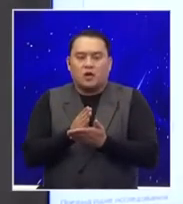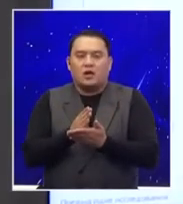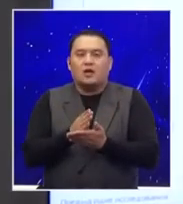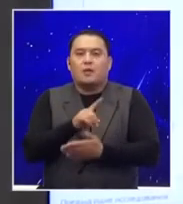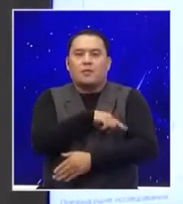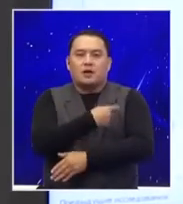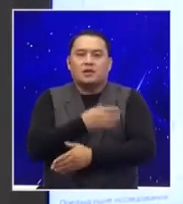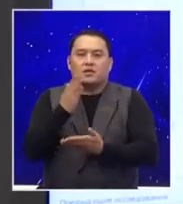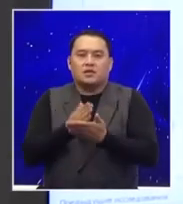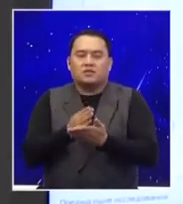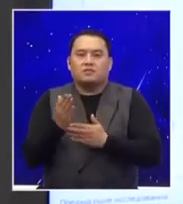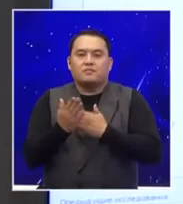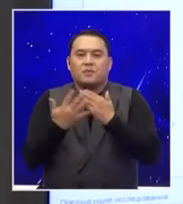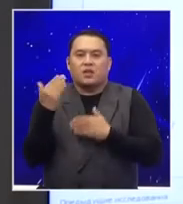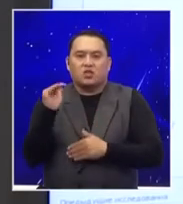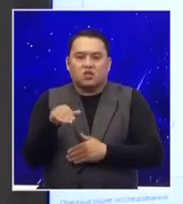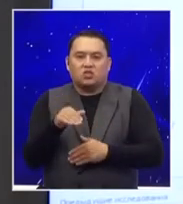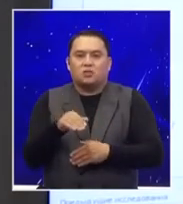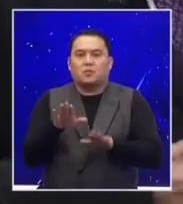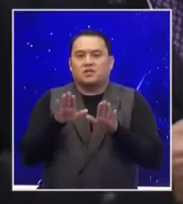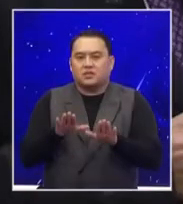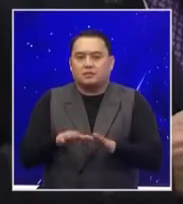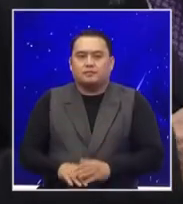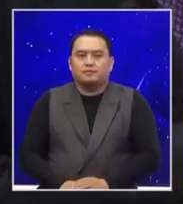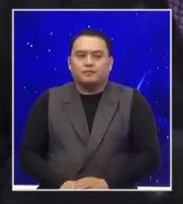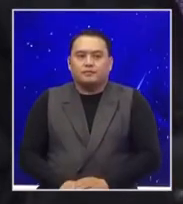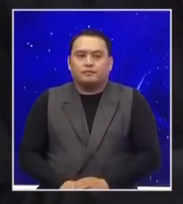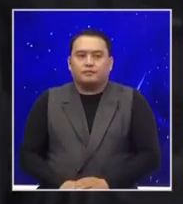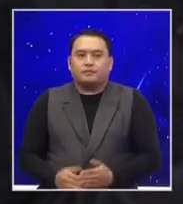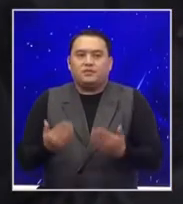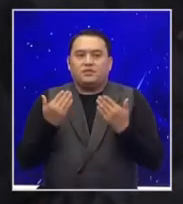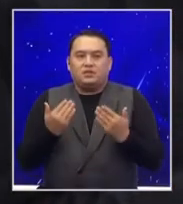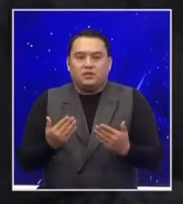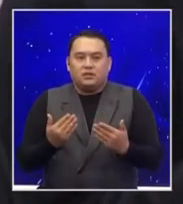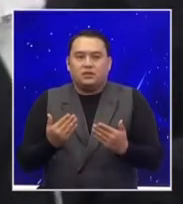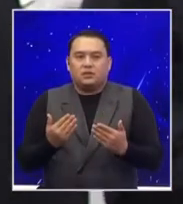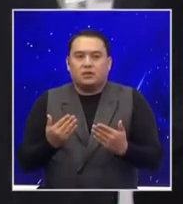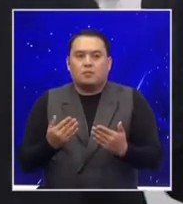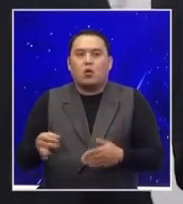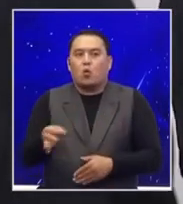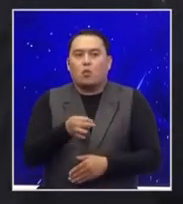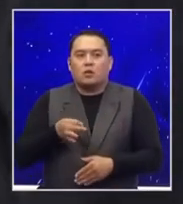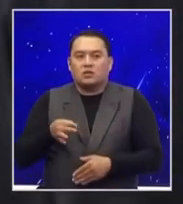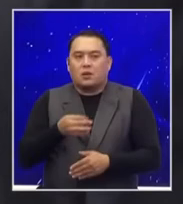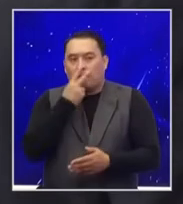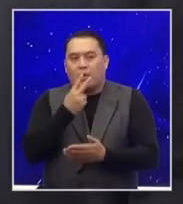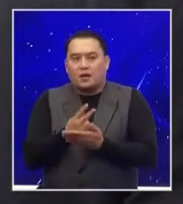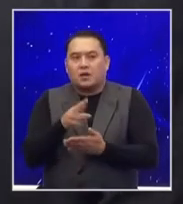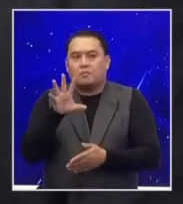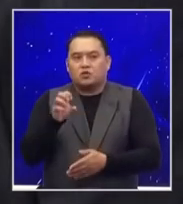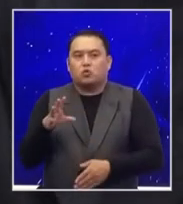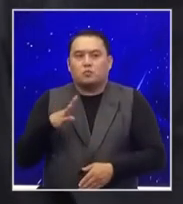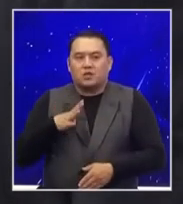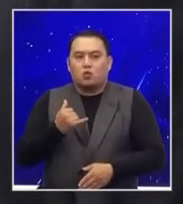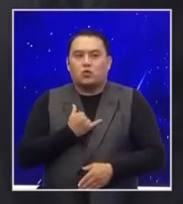поликлиниках имеется свыше 5200 койко-мест. Сейчас 523 ИВЛ по области. То есть показатель 500 был, у